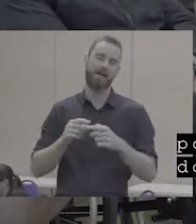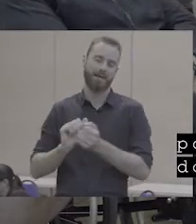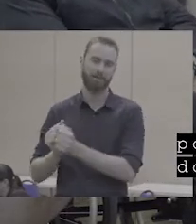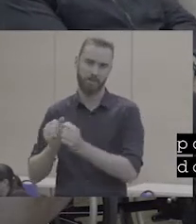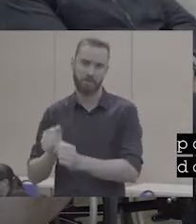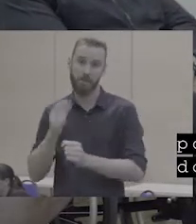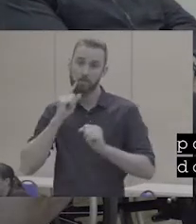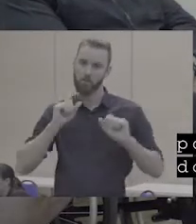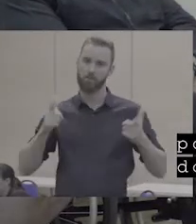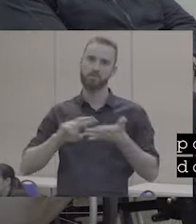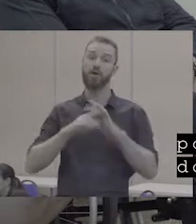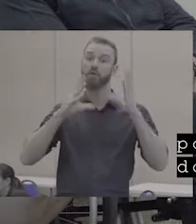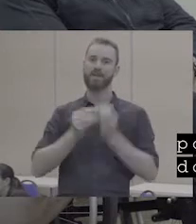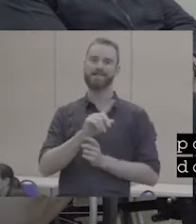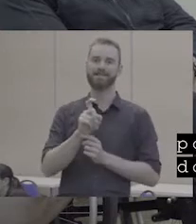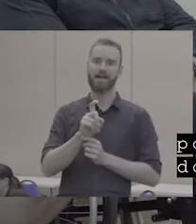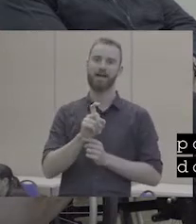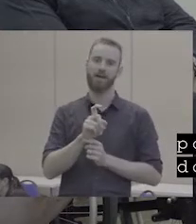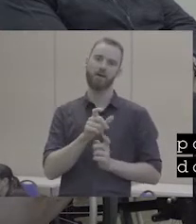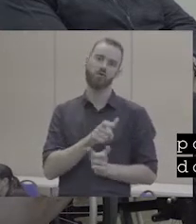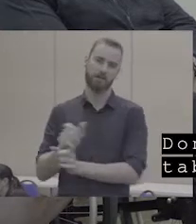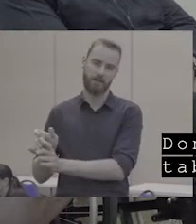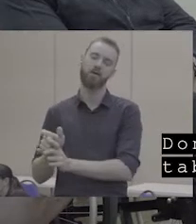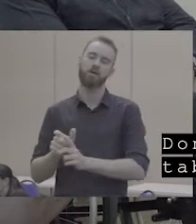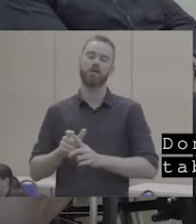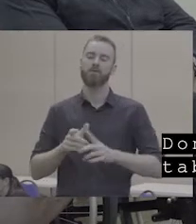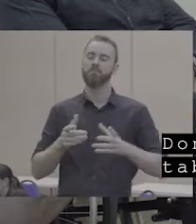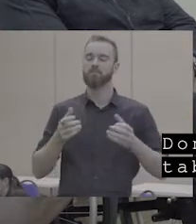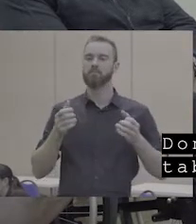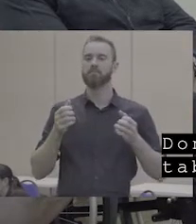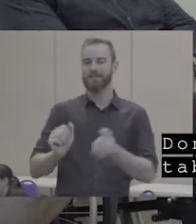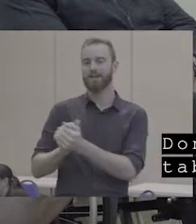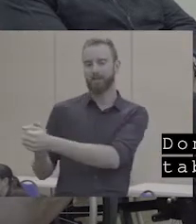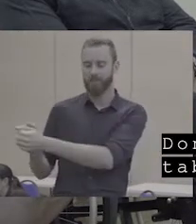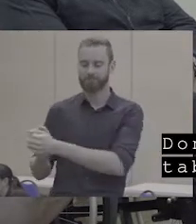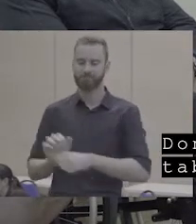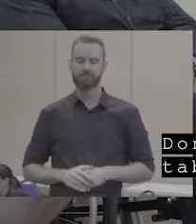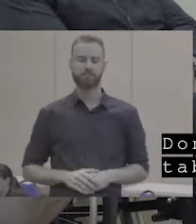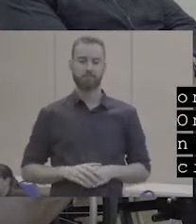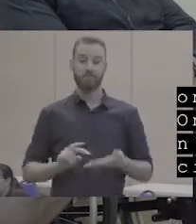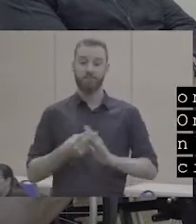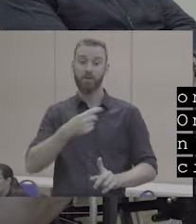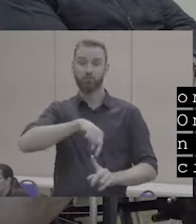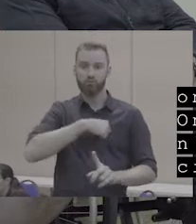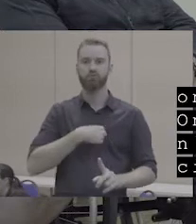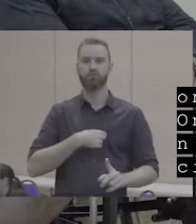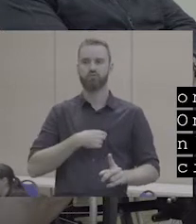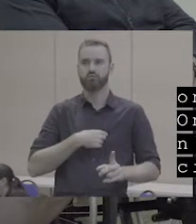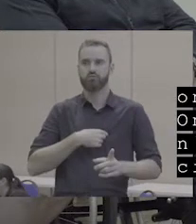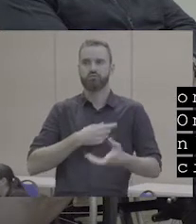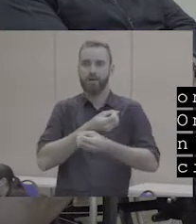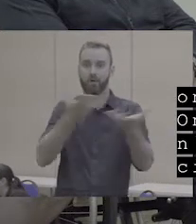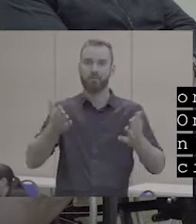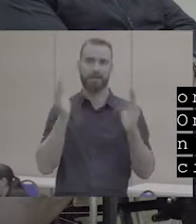pour l'ensemble des unités, donc une centaine d'unités. Donc, je voulais juste mettre la table sur on est préoccupé,